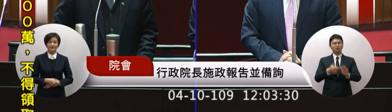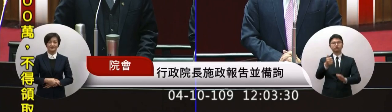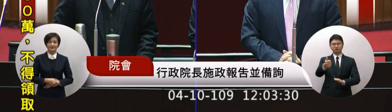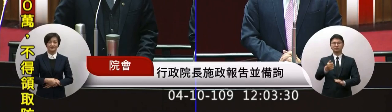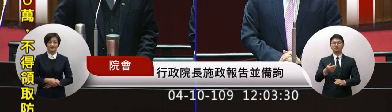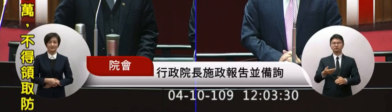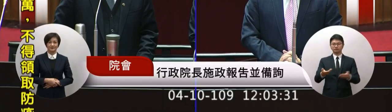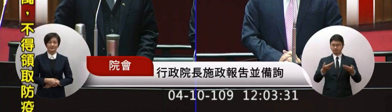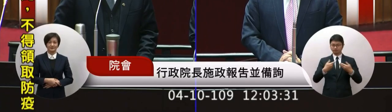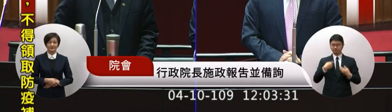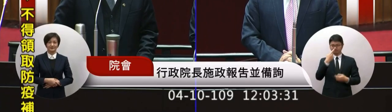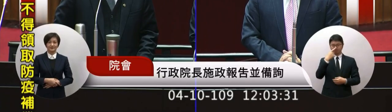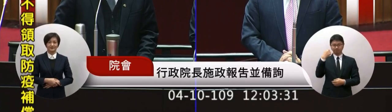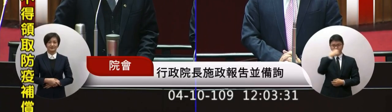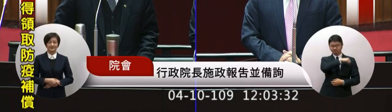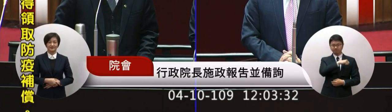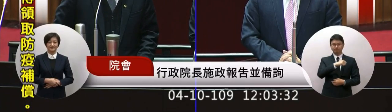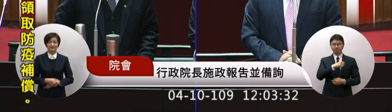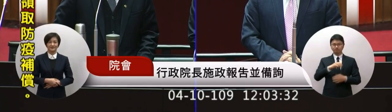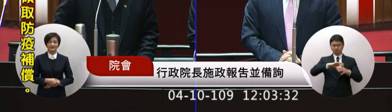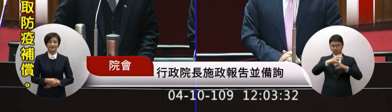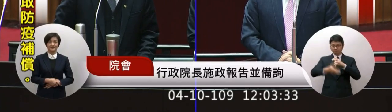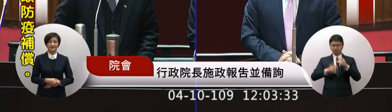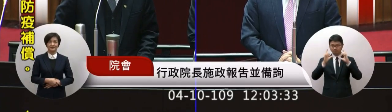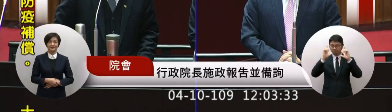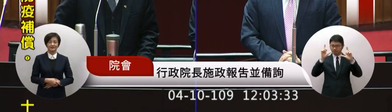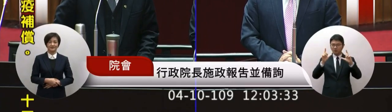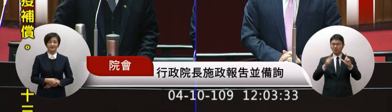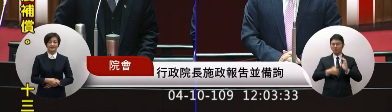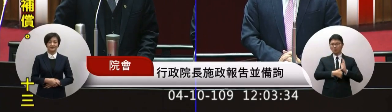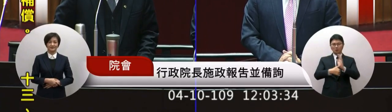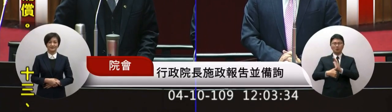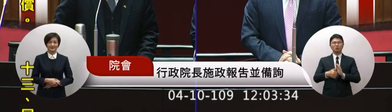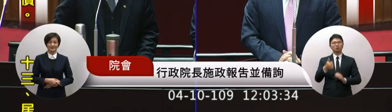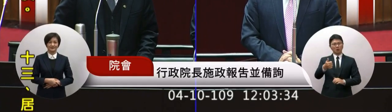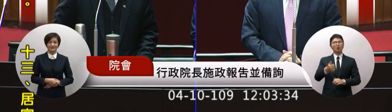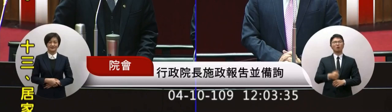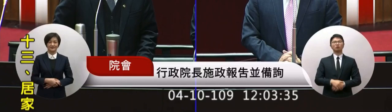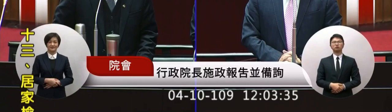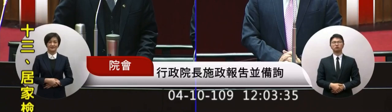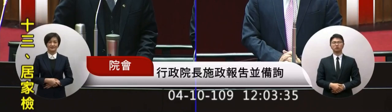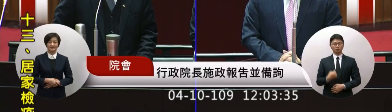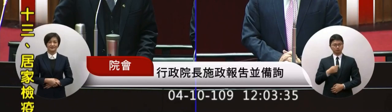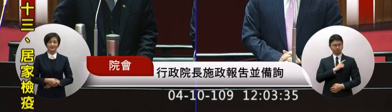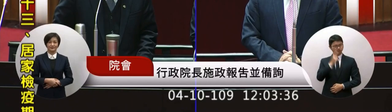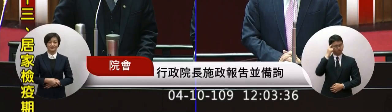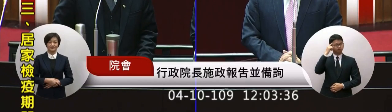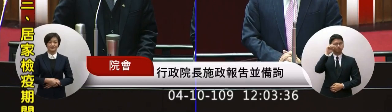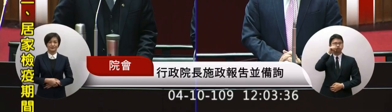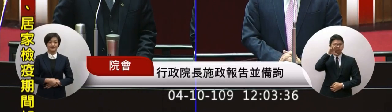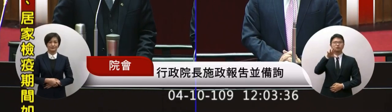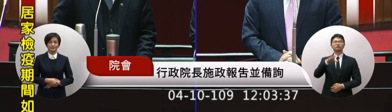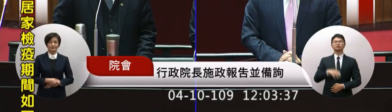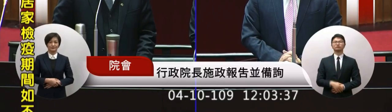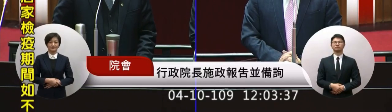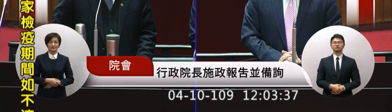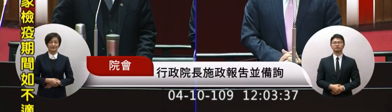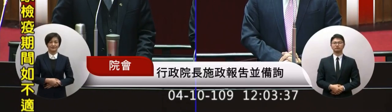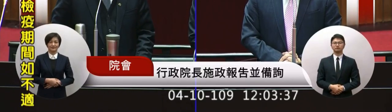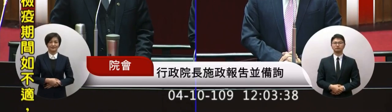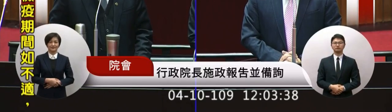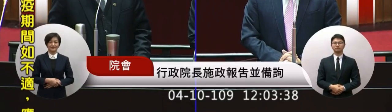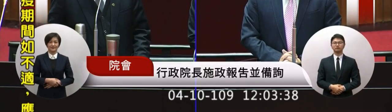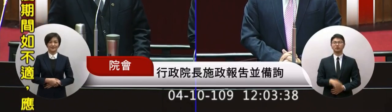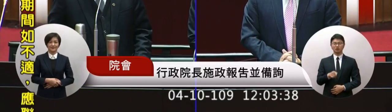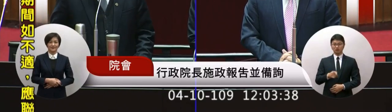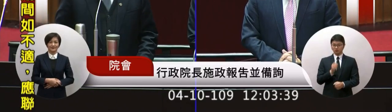人可以在世界上有这么好的名声那我们也身为台湾人感到骄傲，感到光荣。好，这个部分